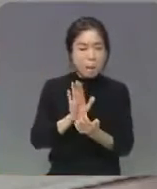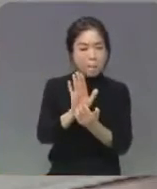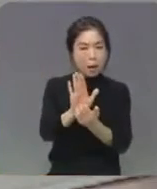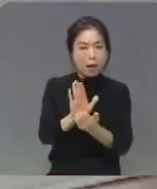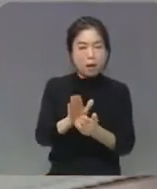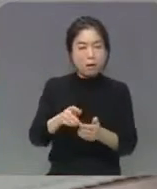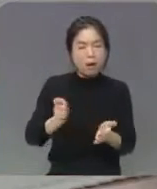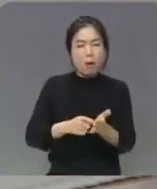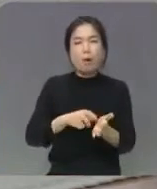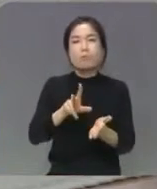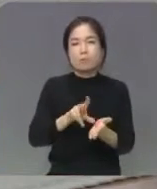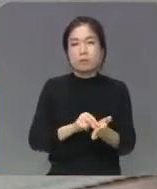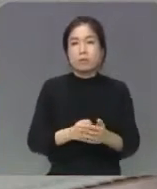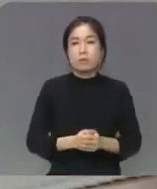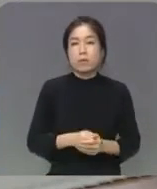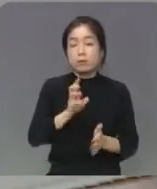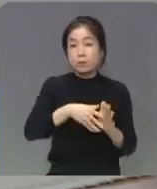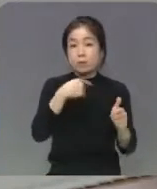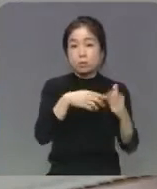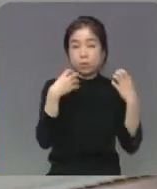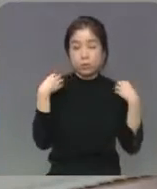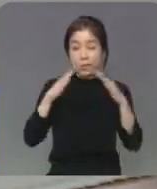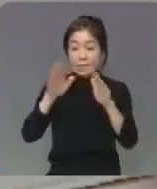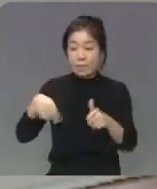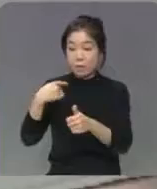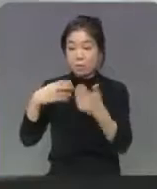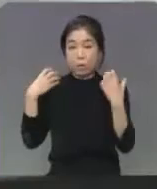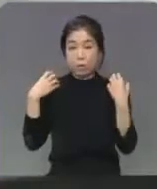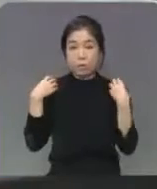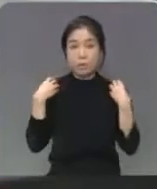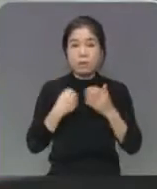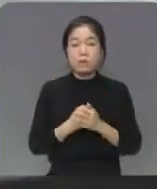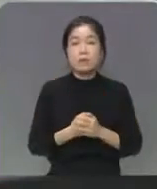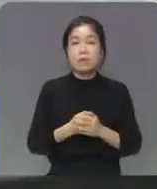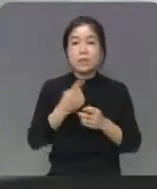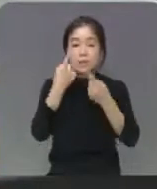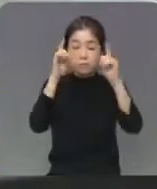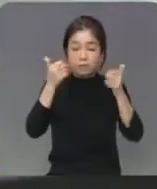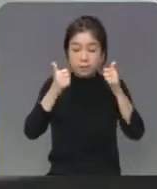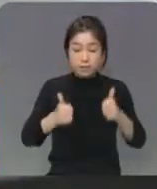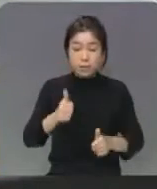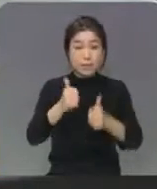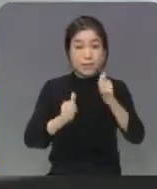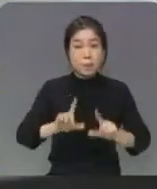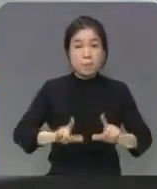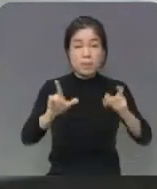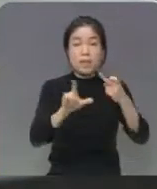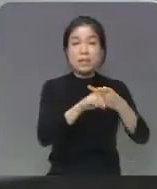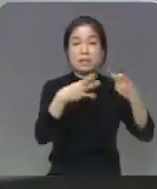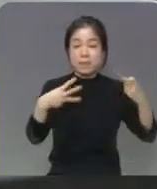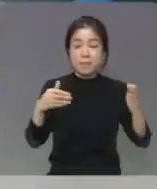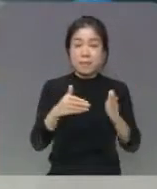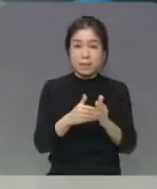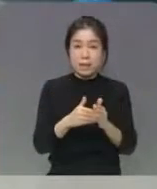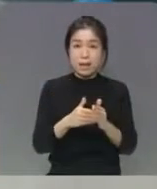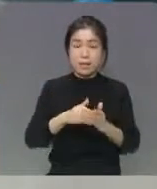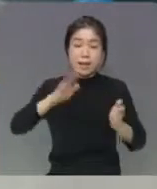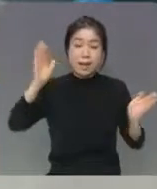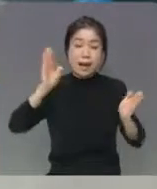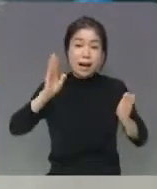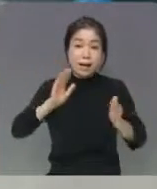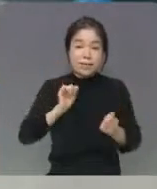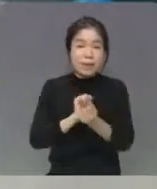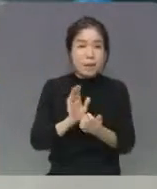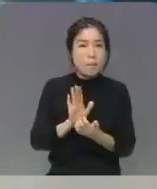걸렸습니다 환기 시 교육청과 전라남도교육청 은 수능 시험일이 노는 12 월 3회까지 를 수험생